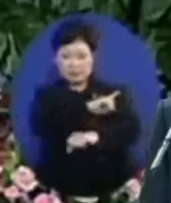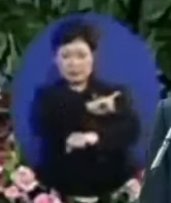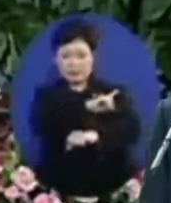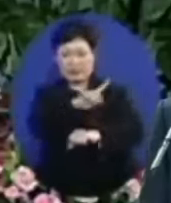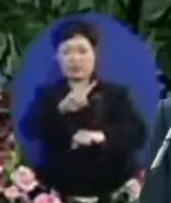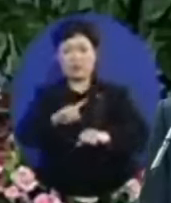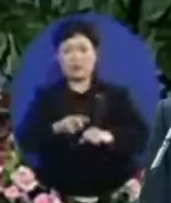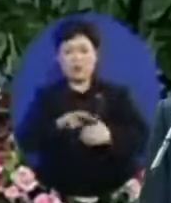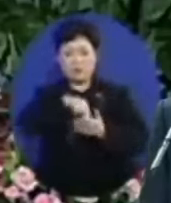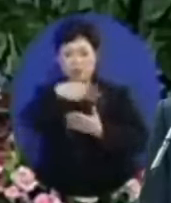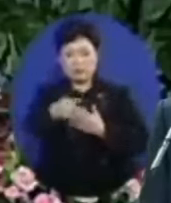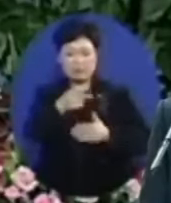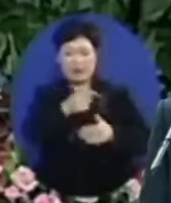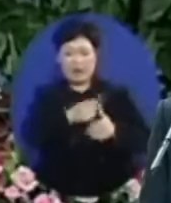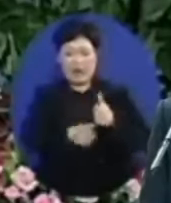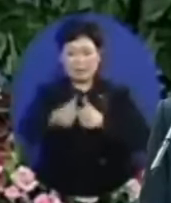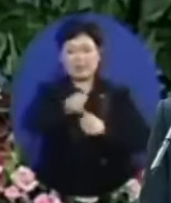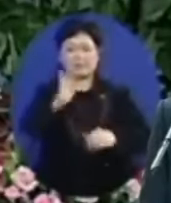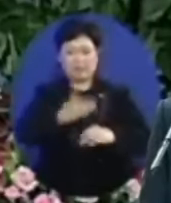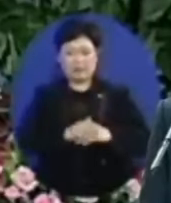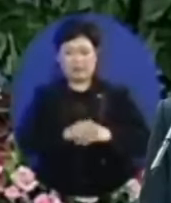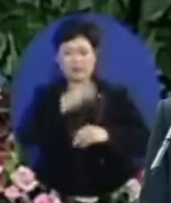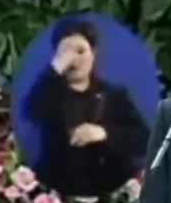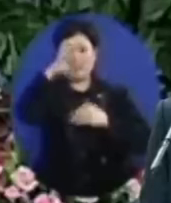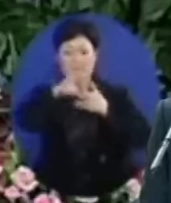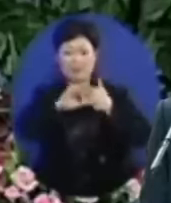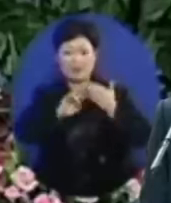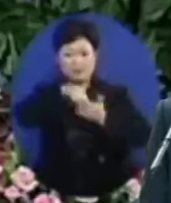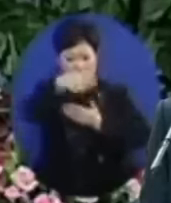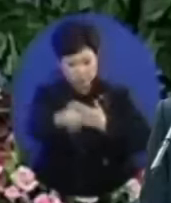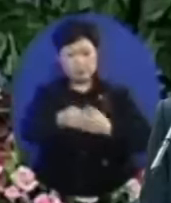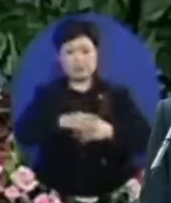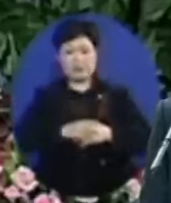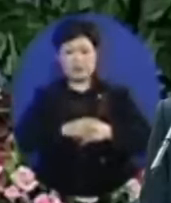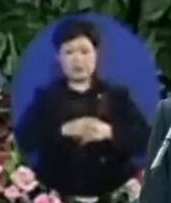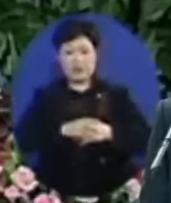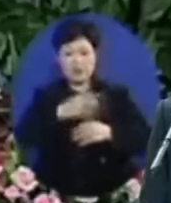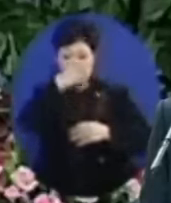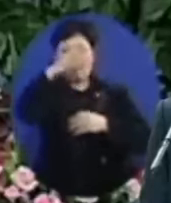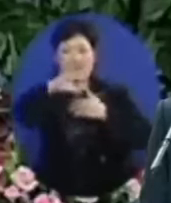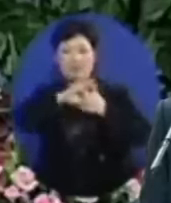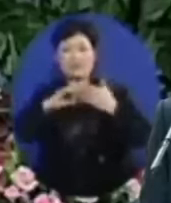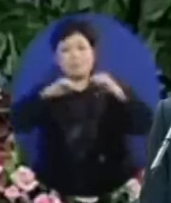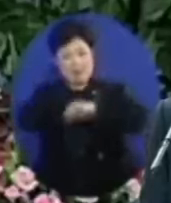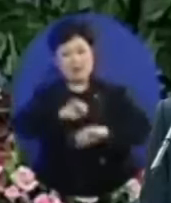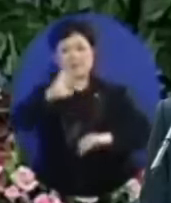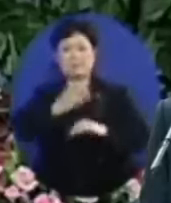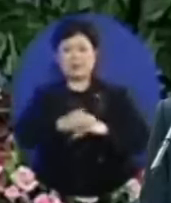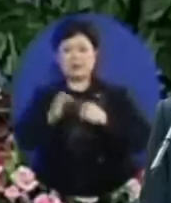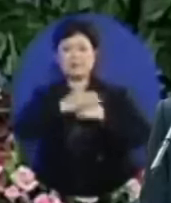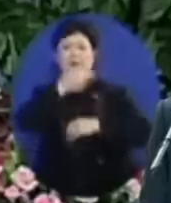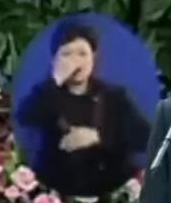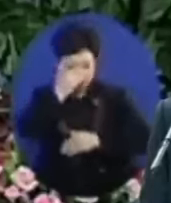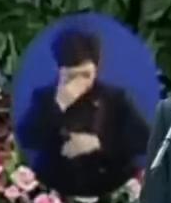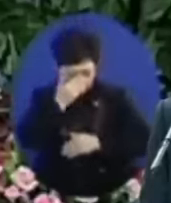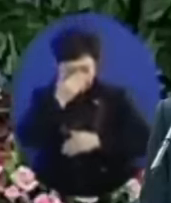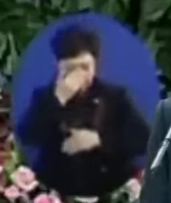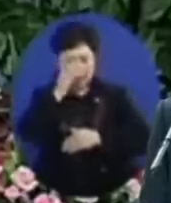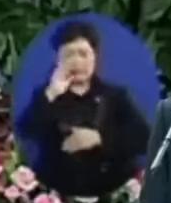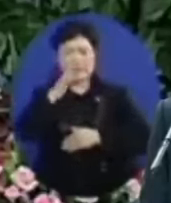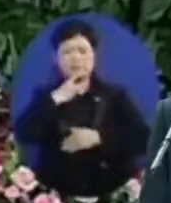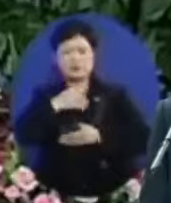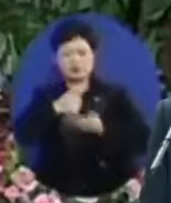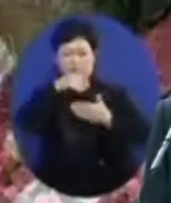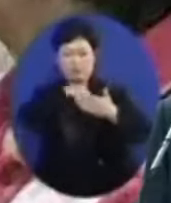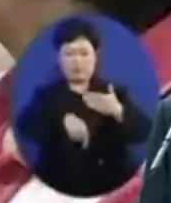것입니다. 교만하면 넘어집니다. 교만하면 폐망하는 것입니다. 그러므로 겸손하게 되어야 주님